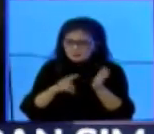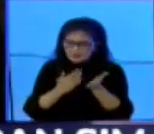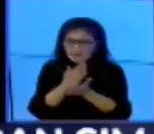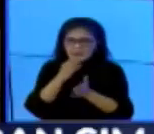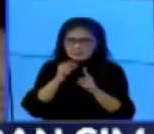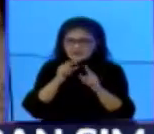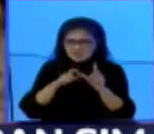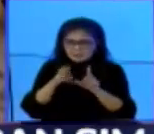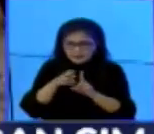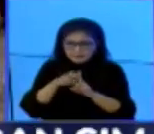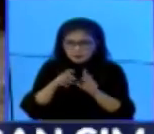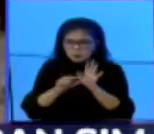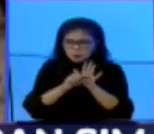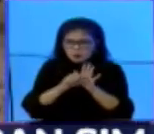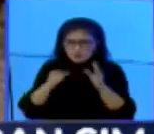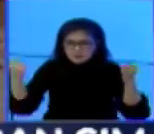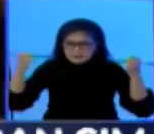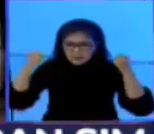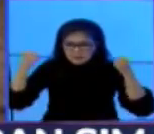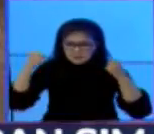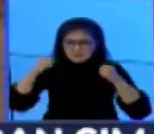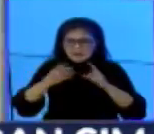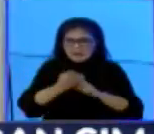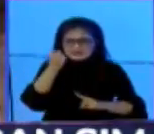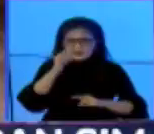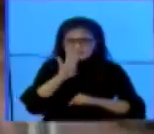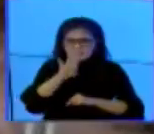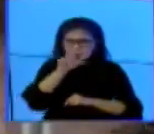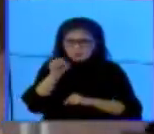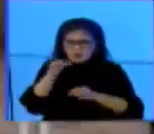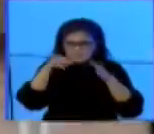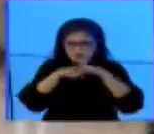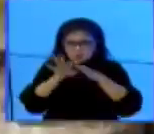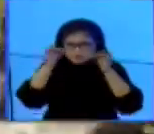dengan Undang-Undang Kesehatan dan diancam hukuman 4 bulan penjara.